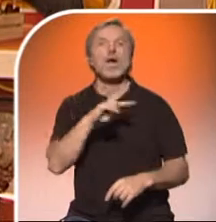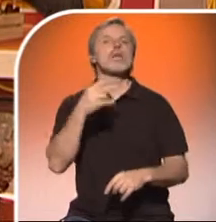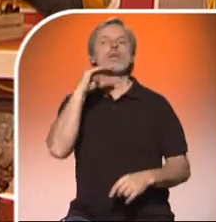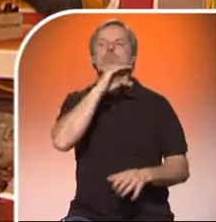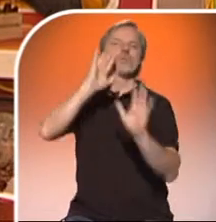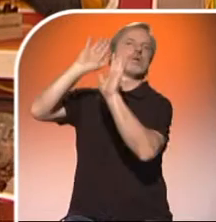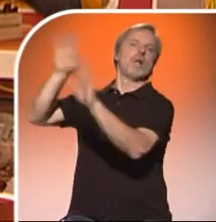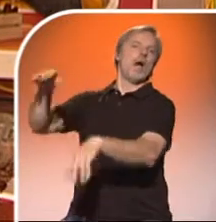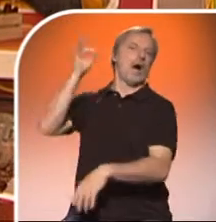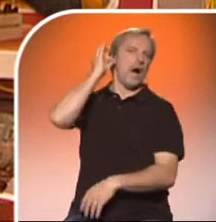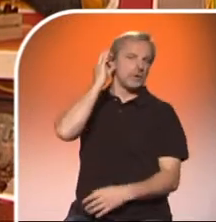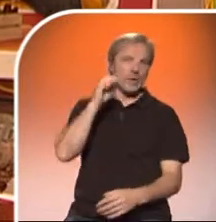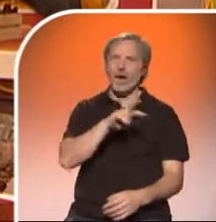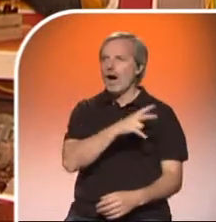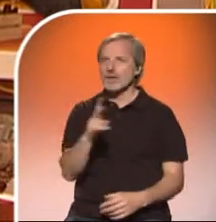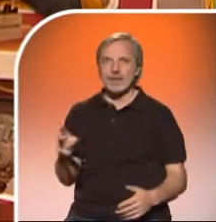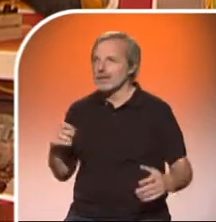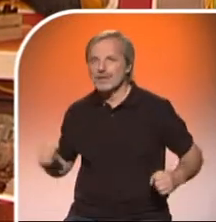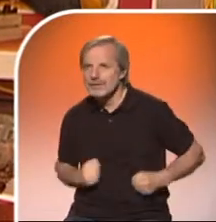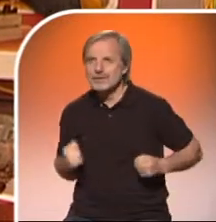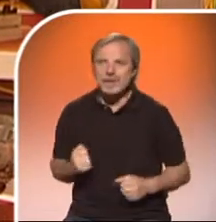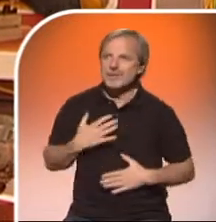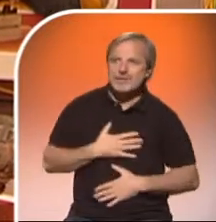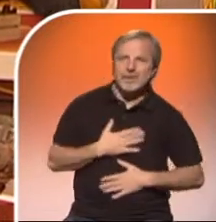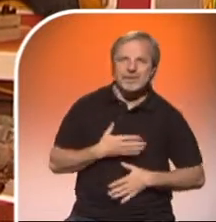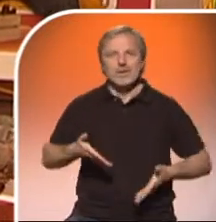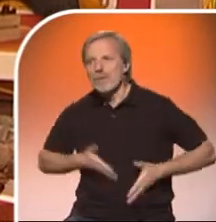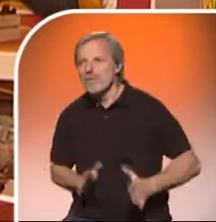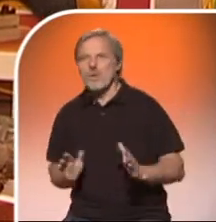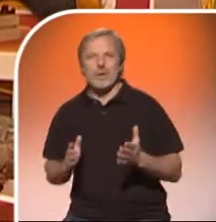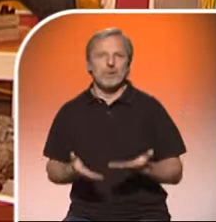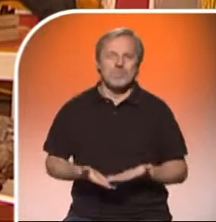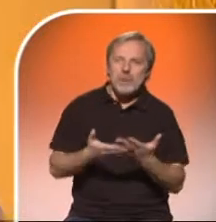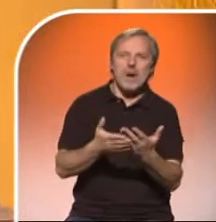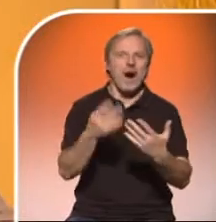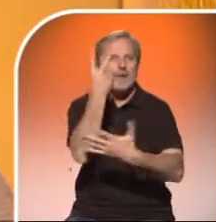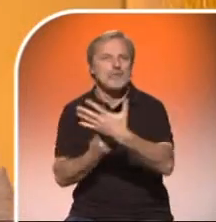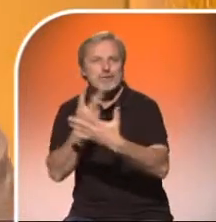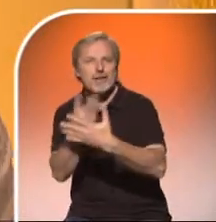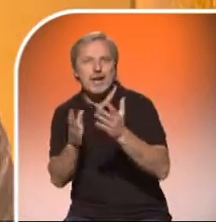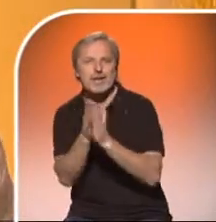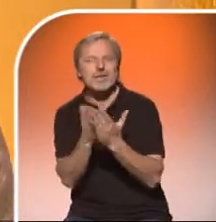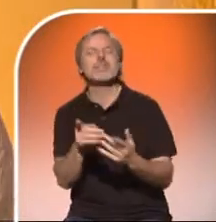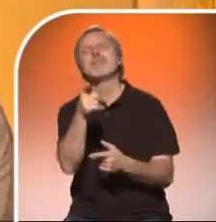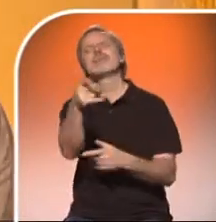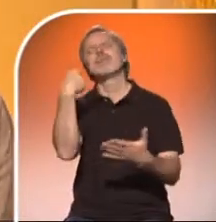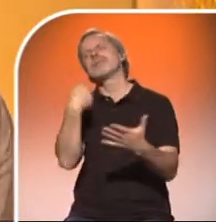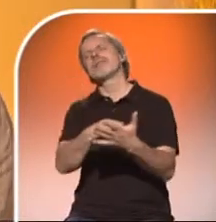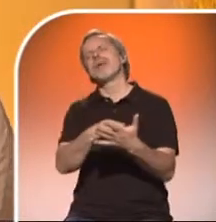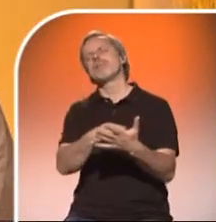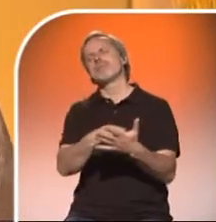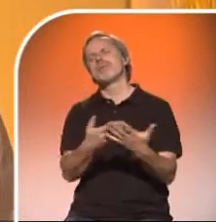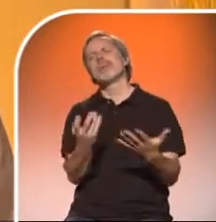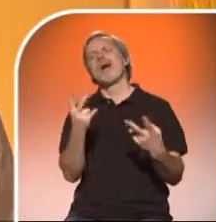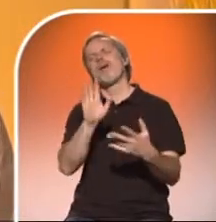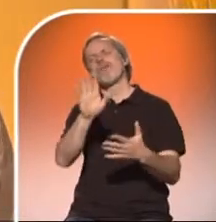jsou naopak takový ty budoucí pečliví otcové, kteří se těší na porod, vědí o tom pomalu víc než ta maminka jako taková. Co vy jste za budoucího a vlastně i